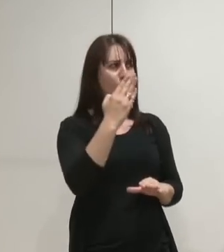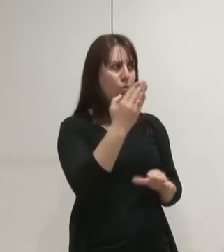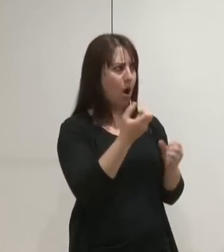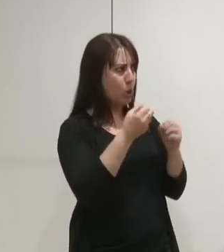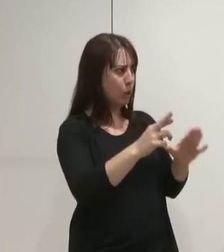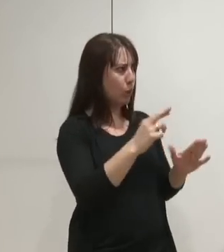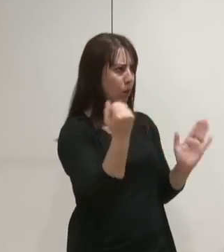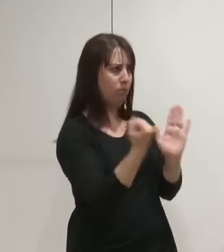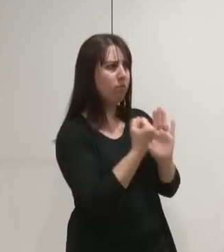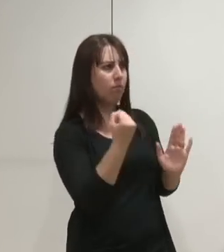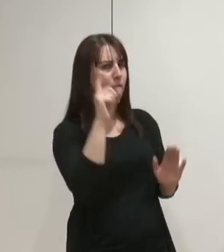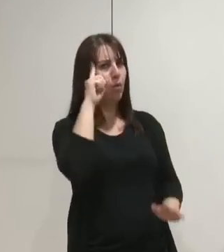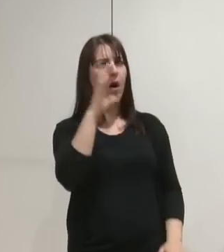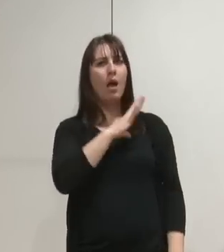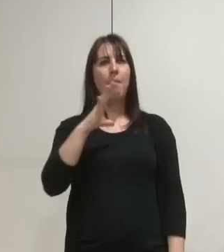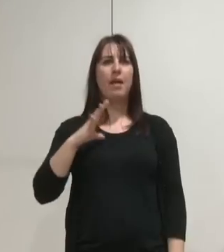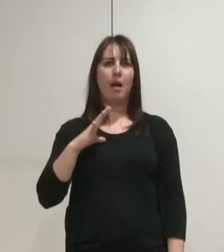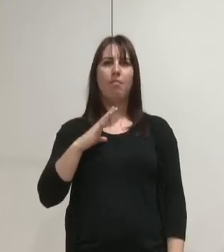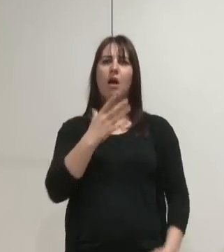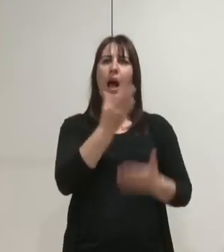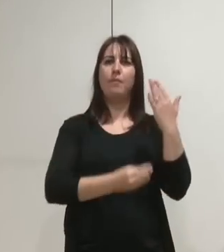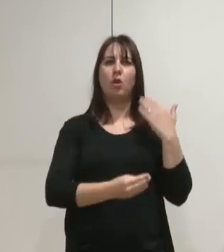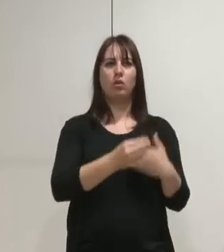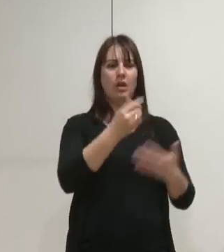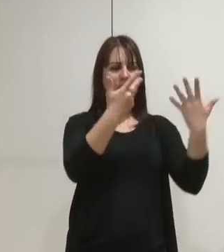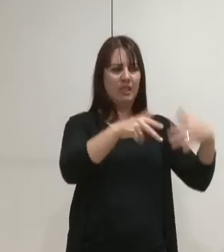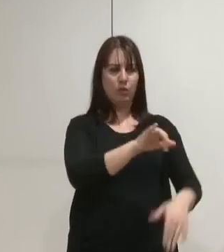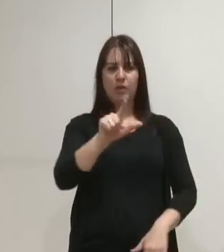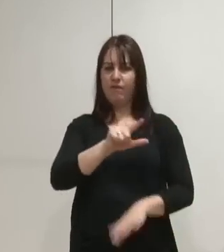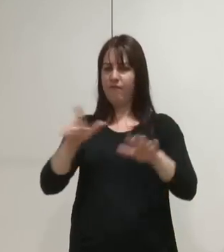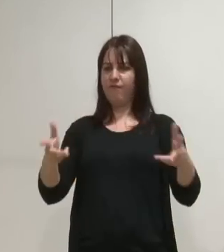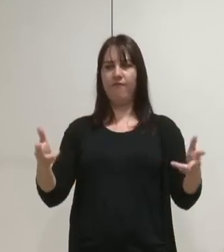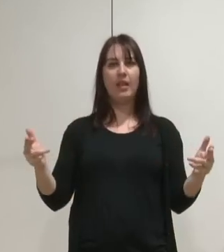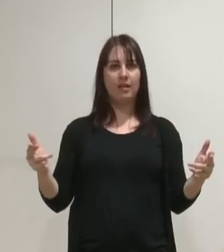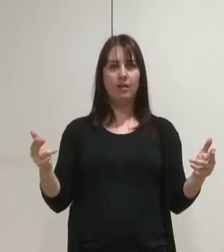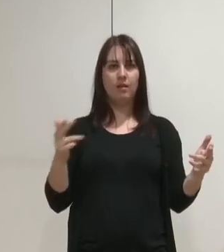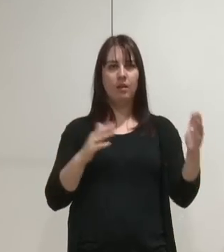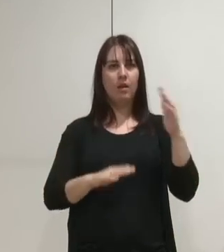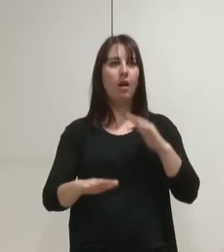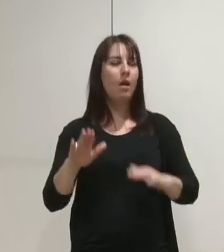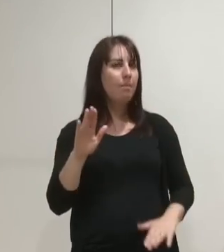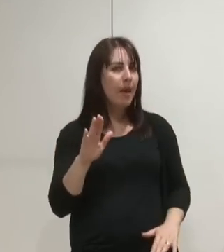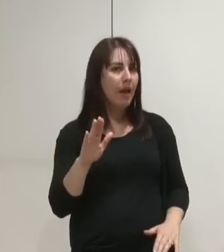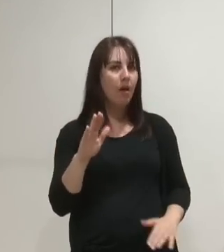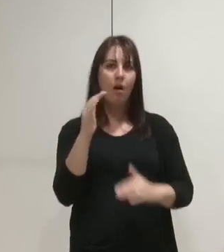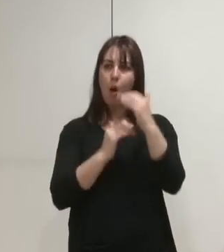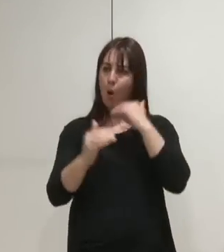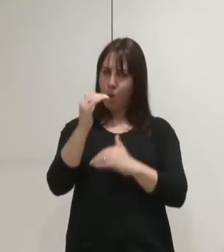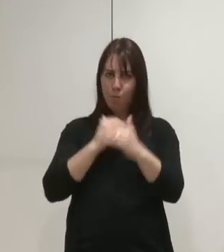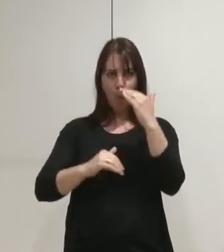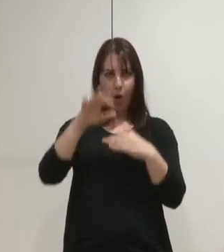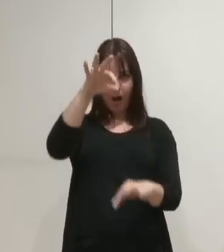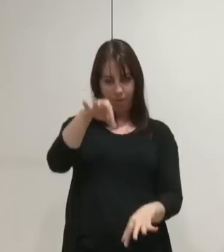que Madame Jaa est absente du 18 au 27 bien seulement le